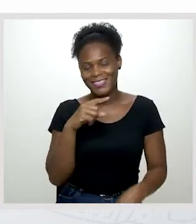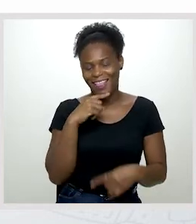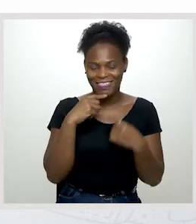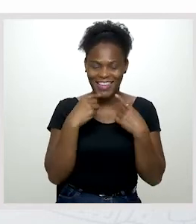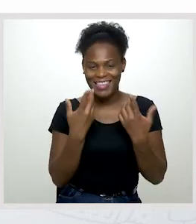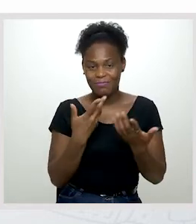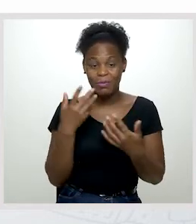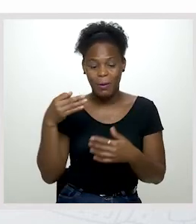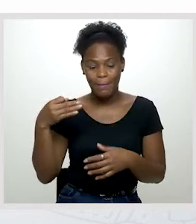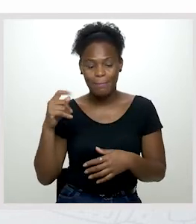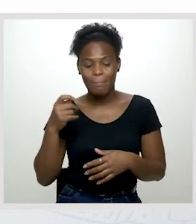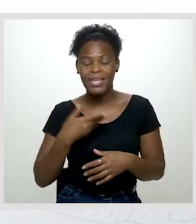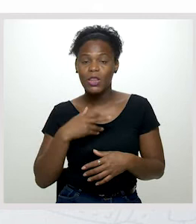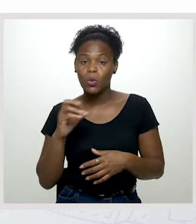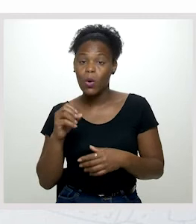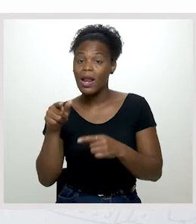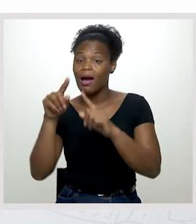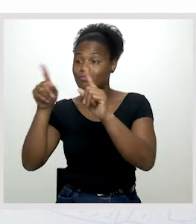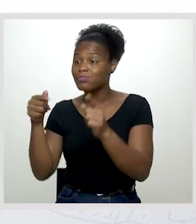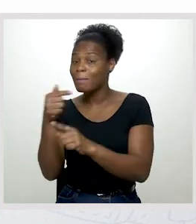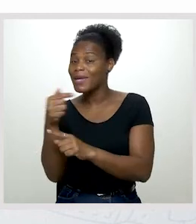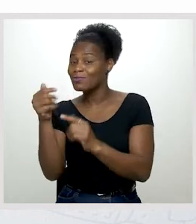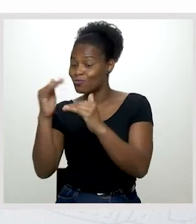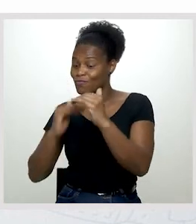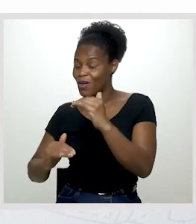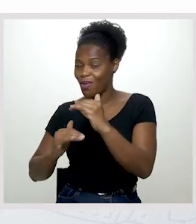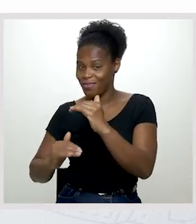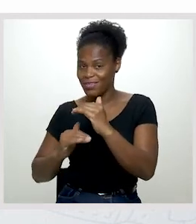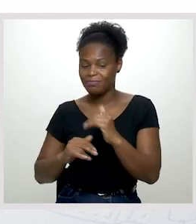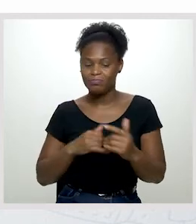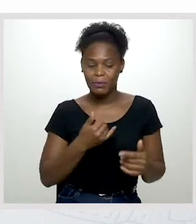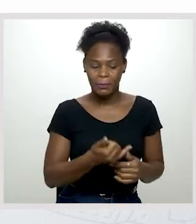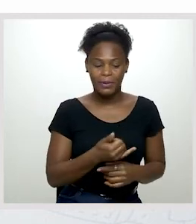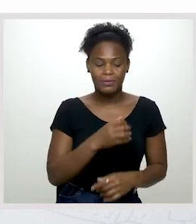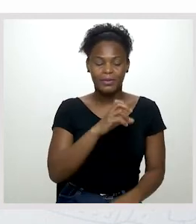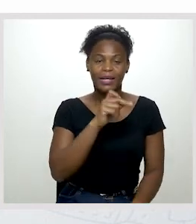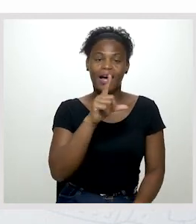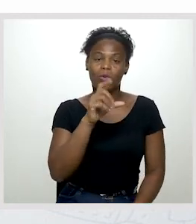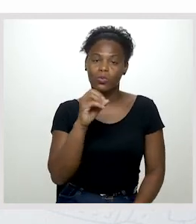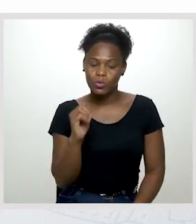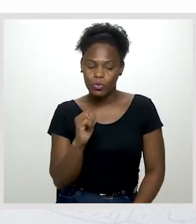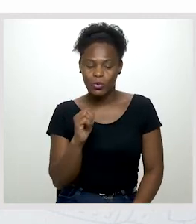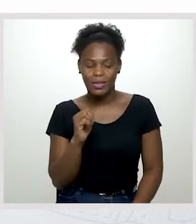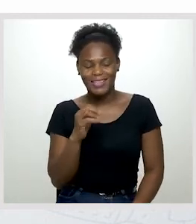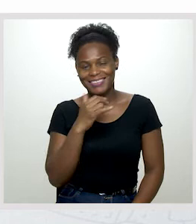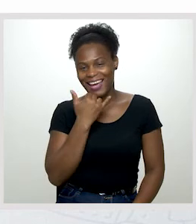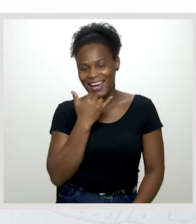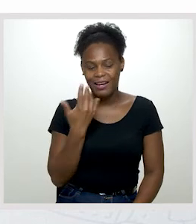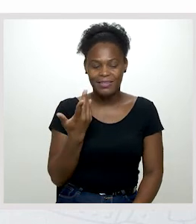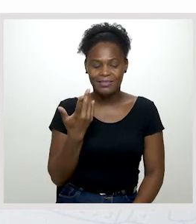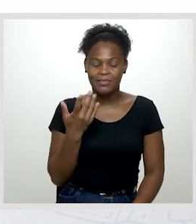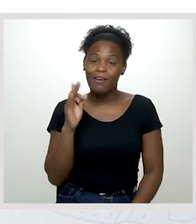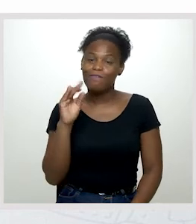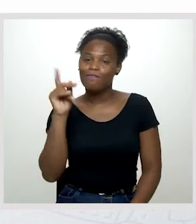Pedro. Ici, c'est l'infériorité, d'accord? Après, Carlos, Sampa,